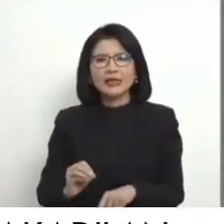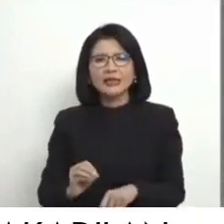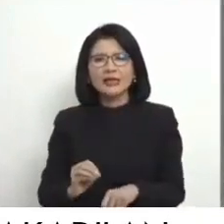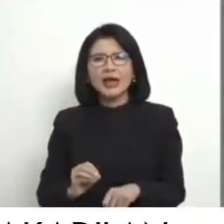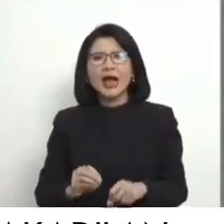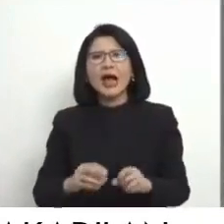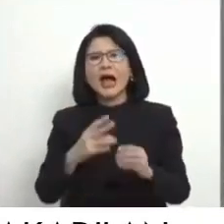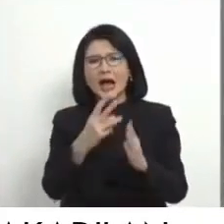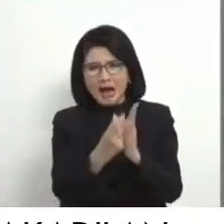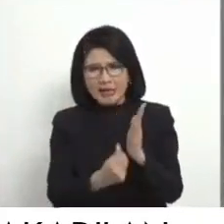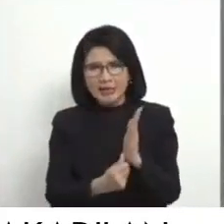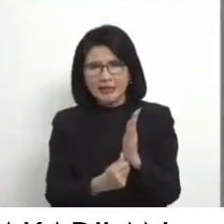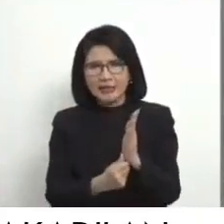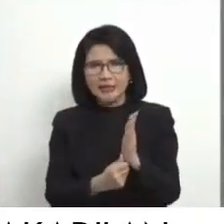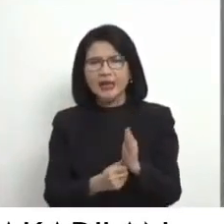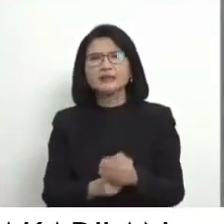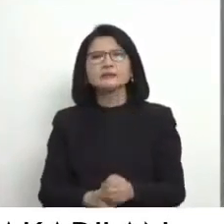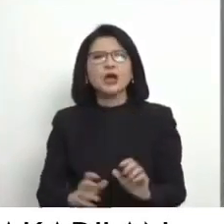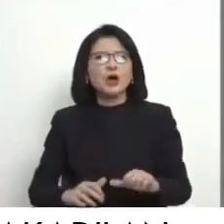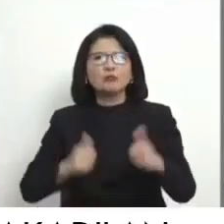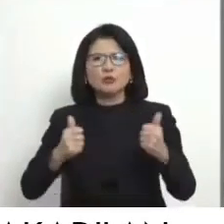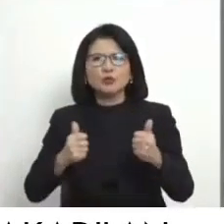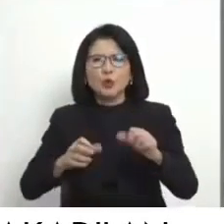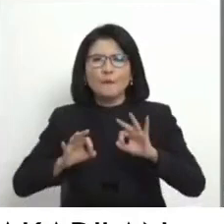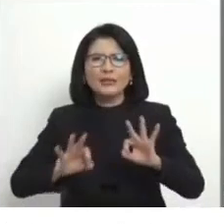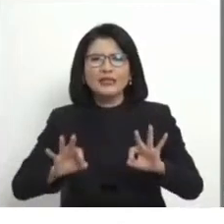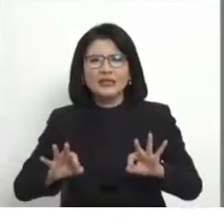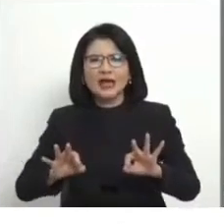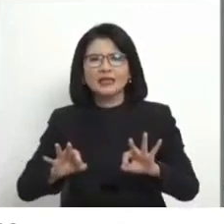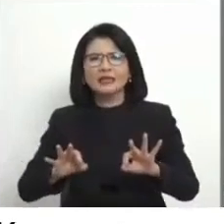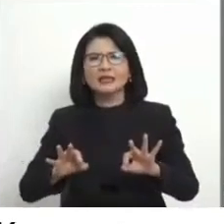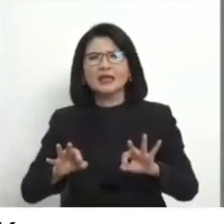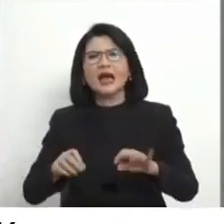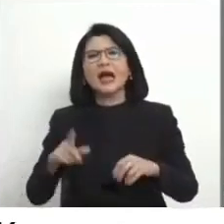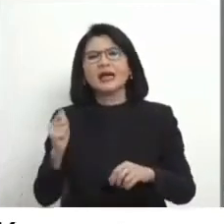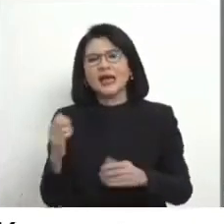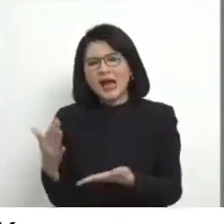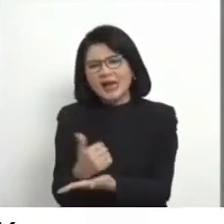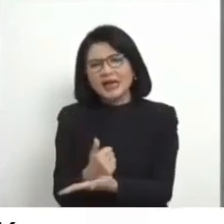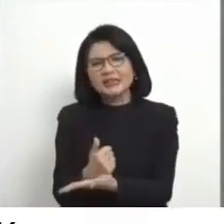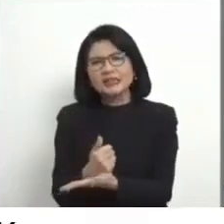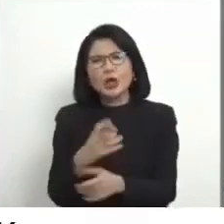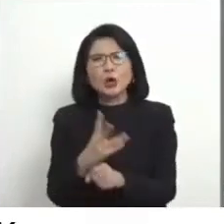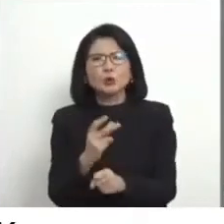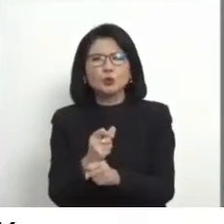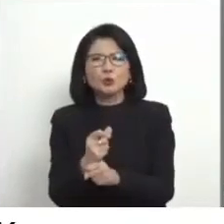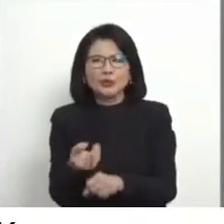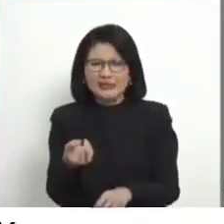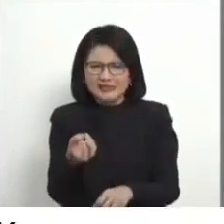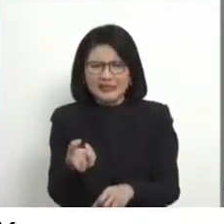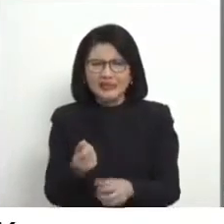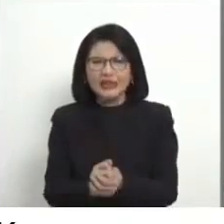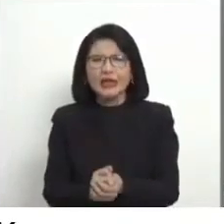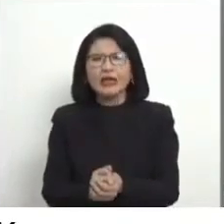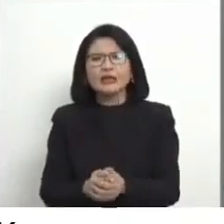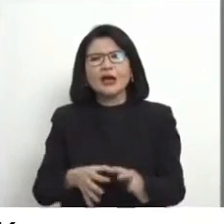APBN kualitas pendidikan terh oleh kecilnya gaji minimnya fasilitas dan